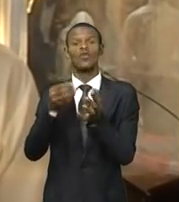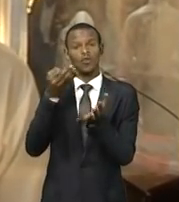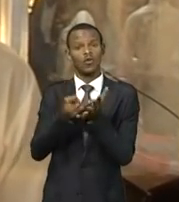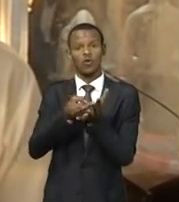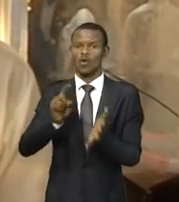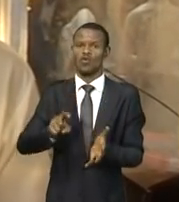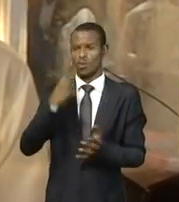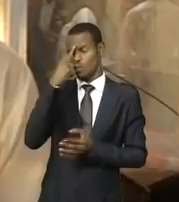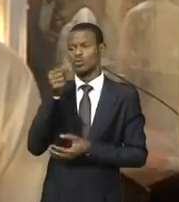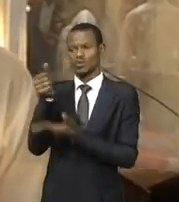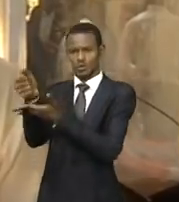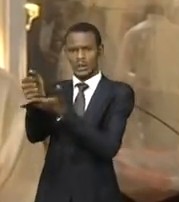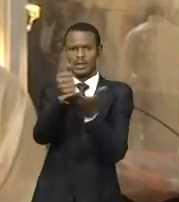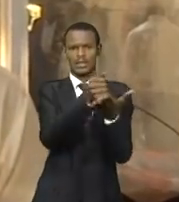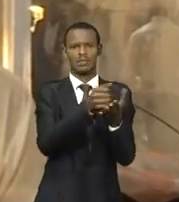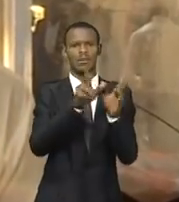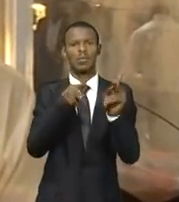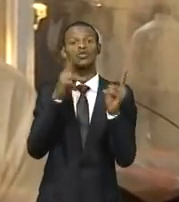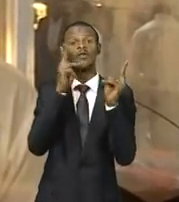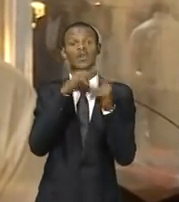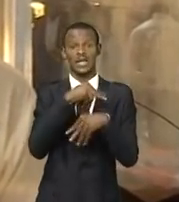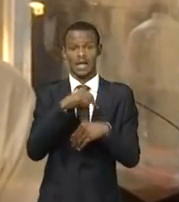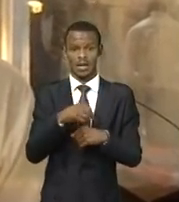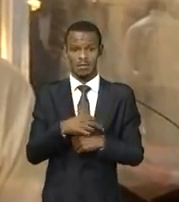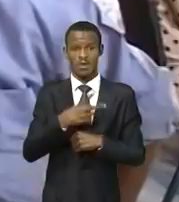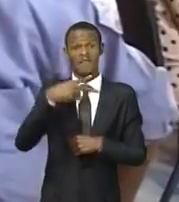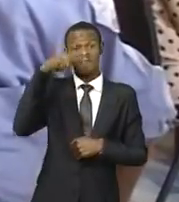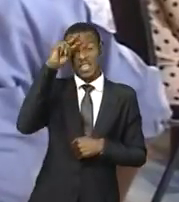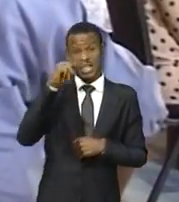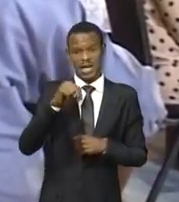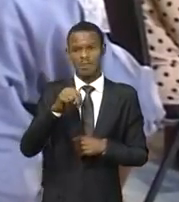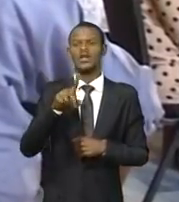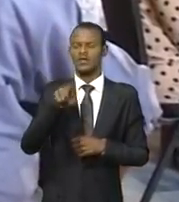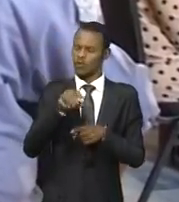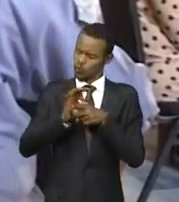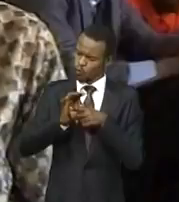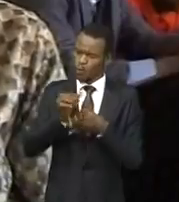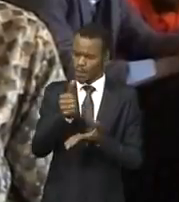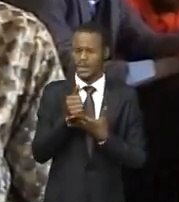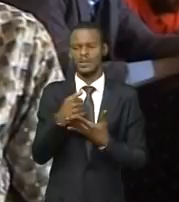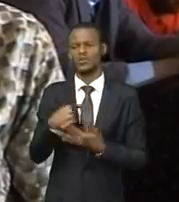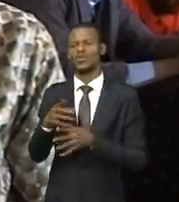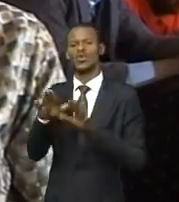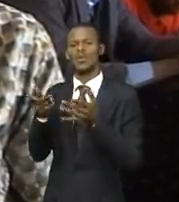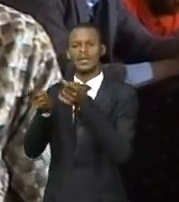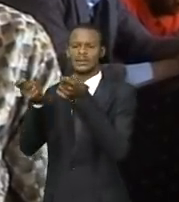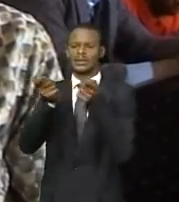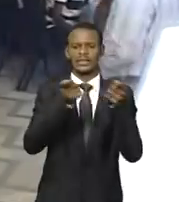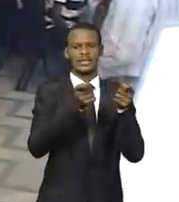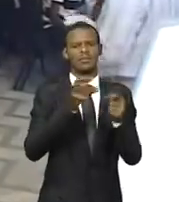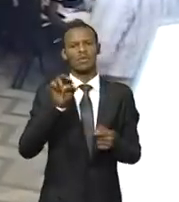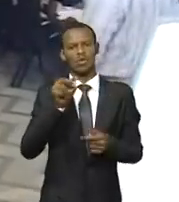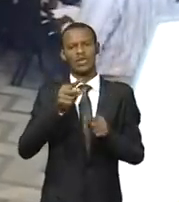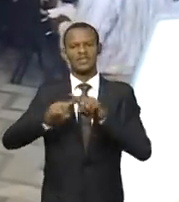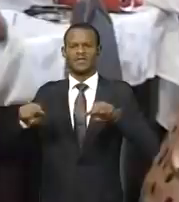sur base de cela que nous allons essayer de nous déployer sur le terrain. Les techniques d'organisation et gestion étaient